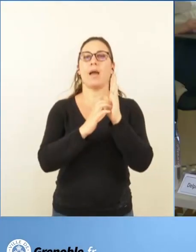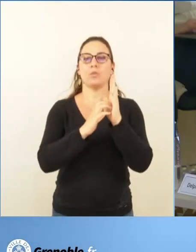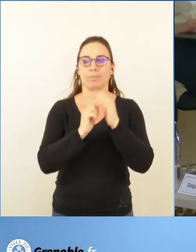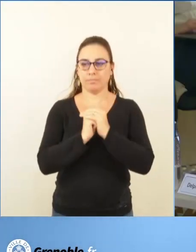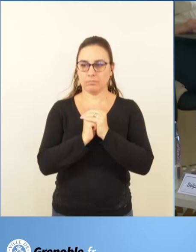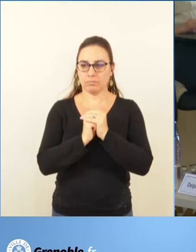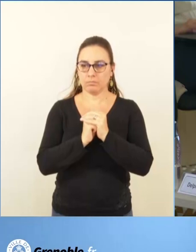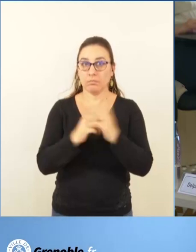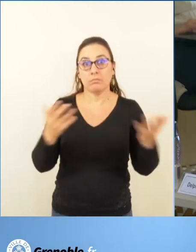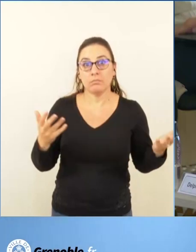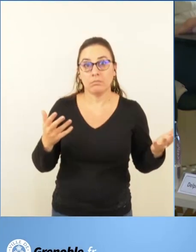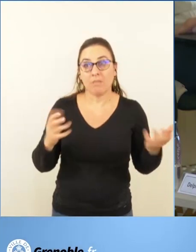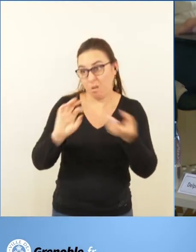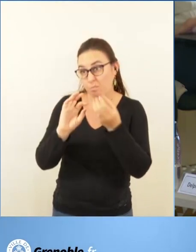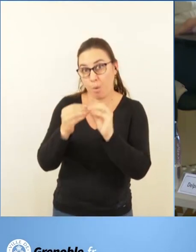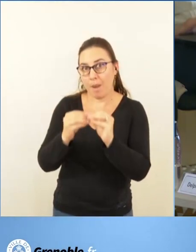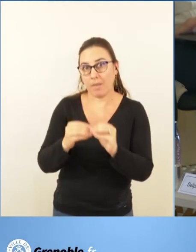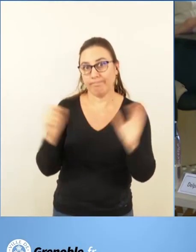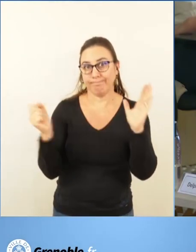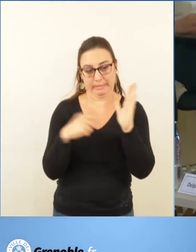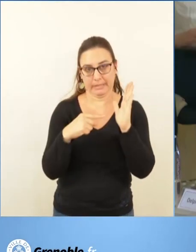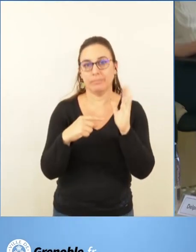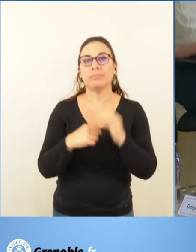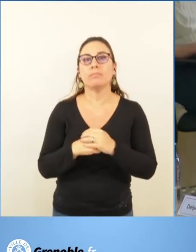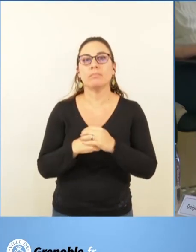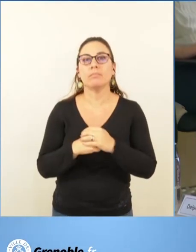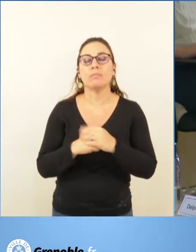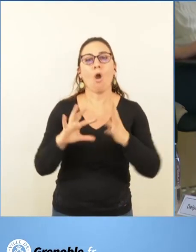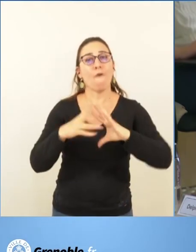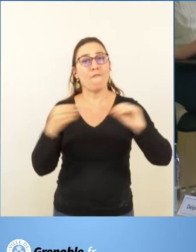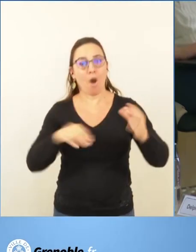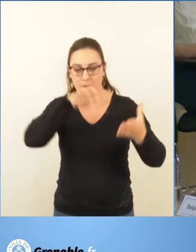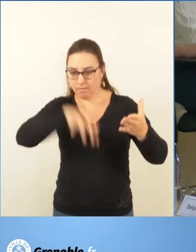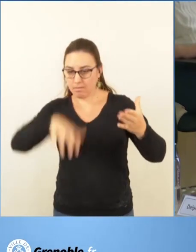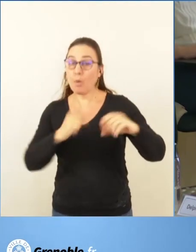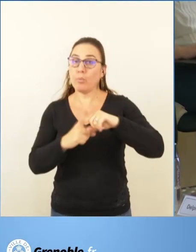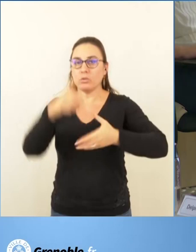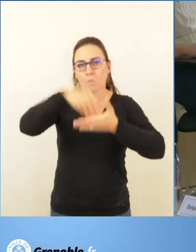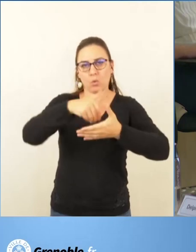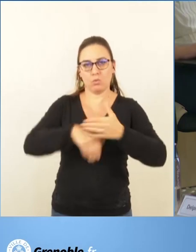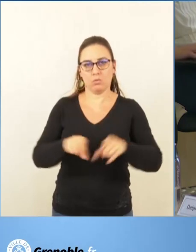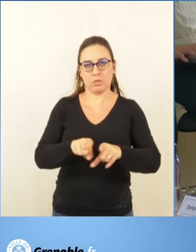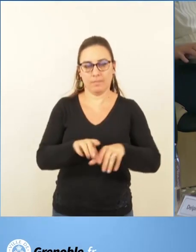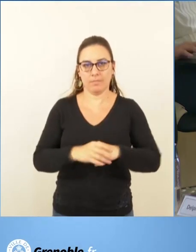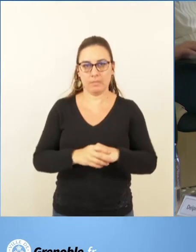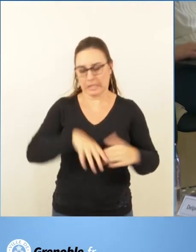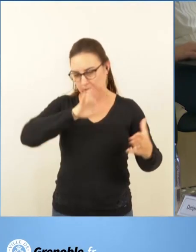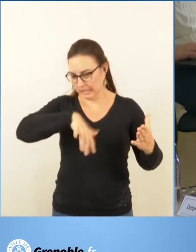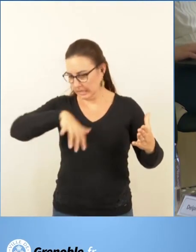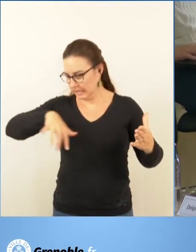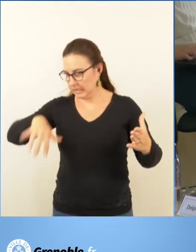on a aussi un problème avec cette délibération sur le fond et sur la forme sur la forme on